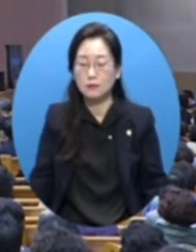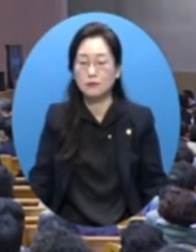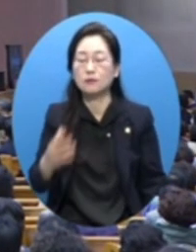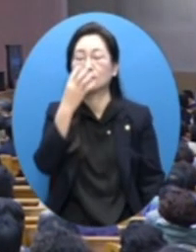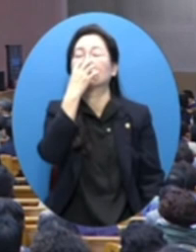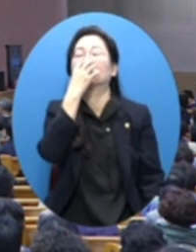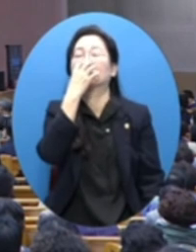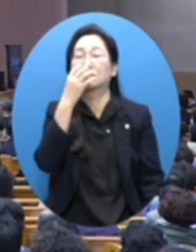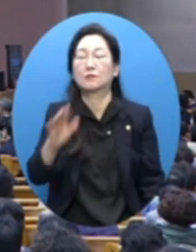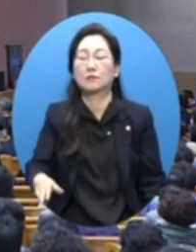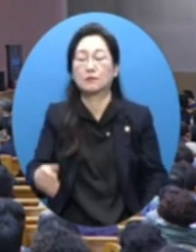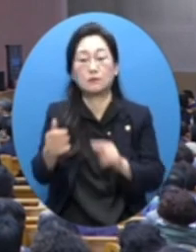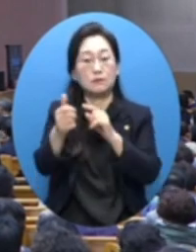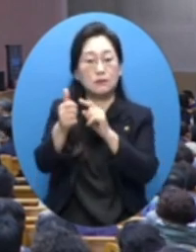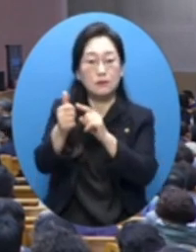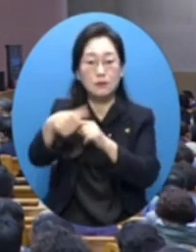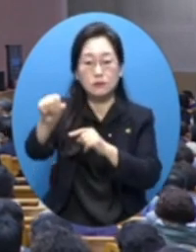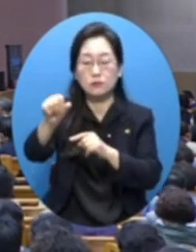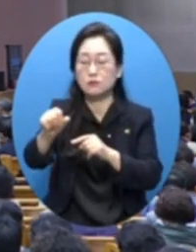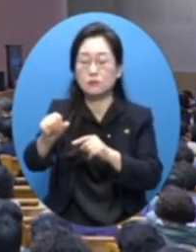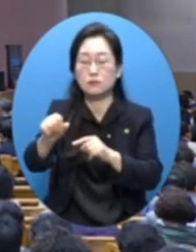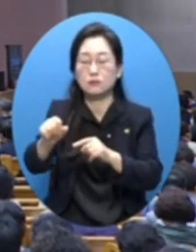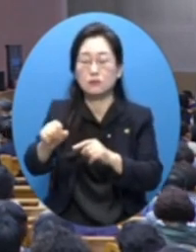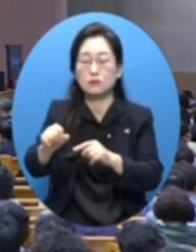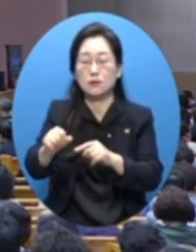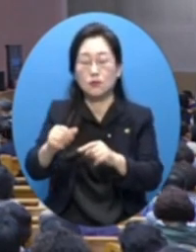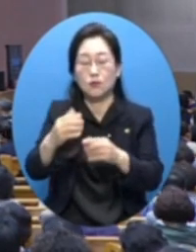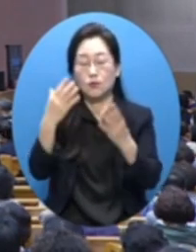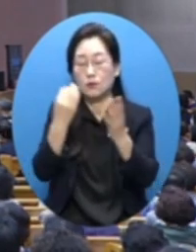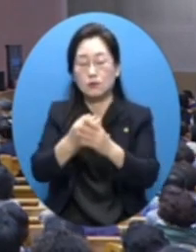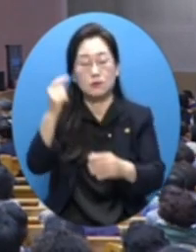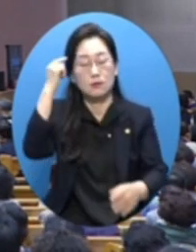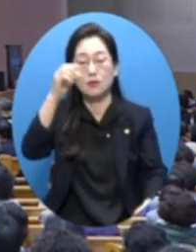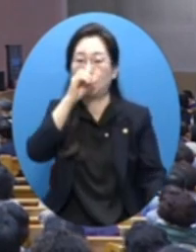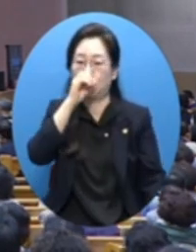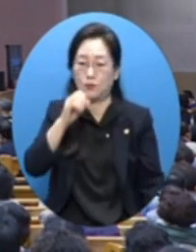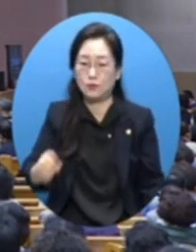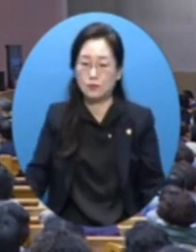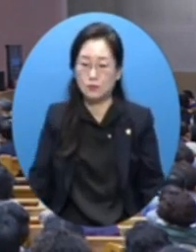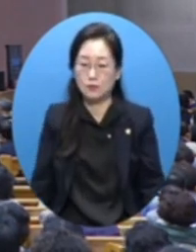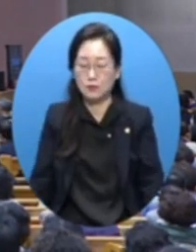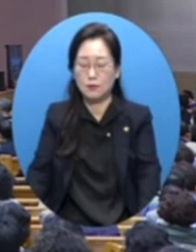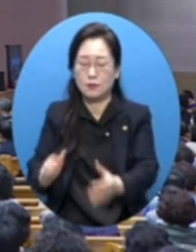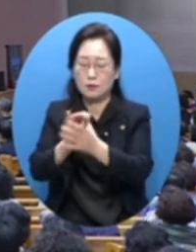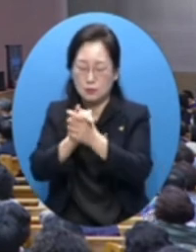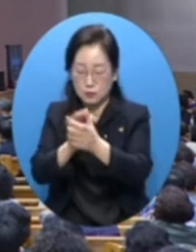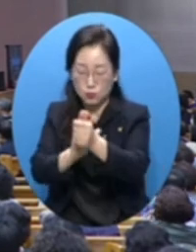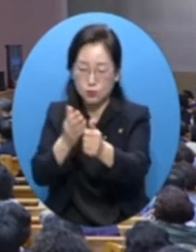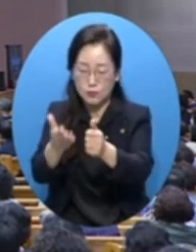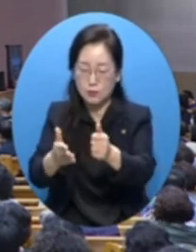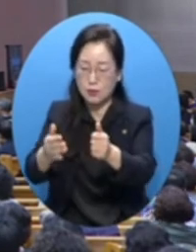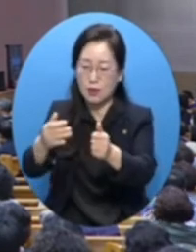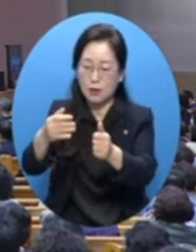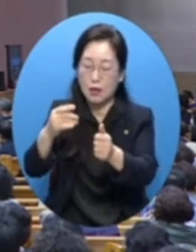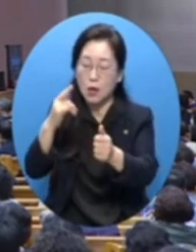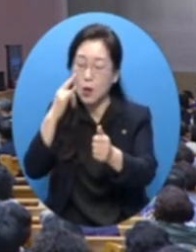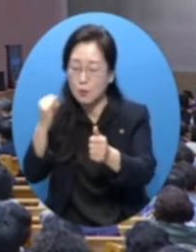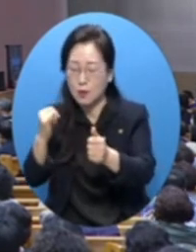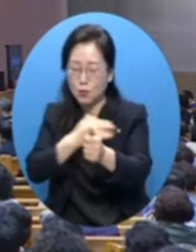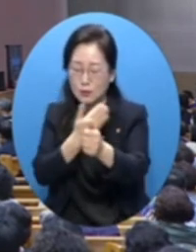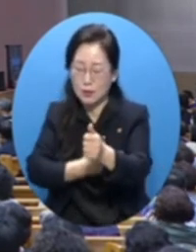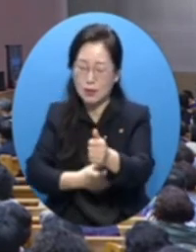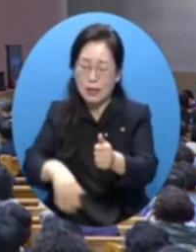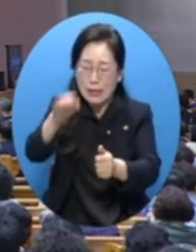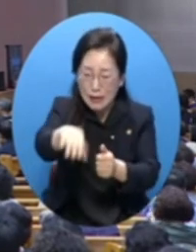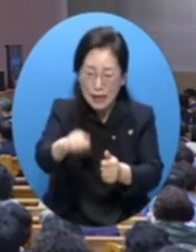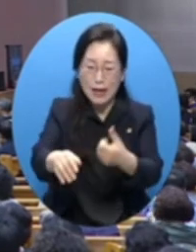식물인간에서 촥 초대했습니다. 그래서 들어가서 기도해 주는데 권사님이 얼마나 안타까운지 아들 귀를 잡고 들어봐